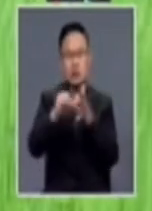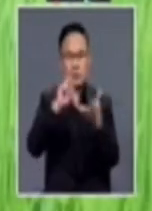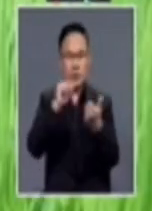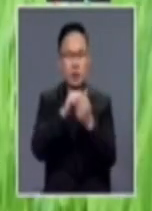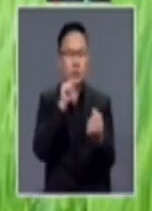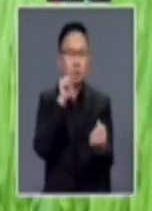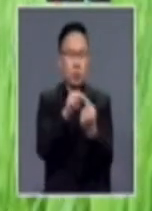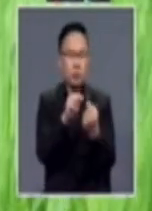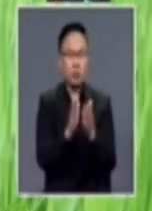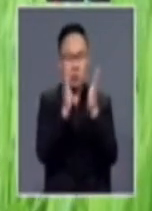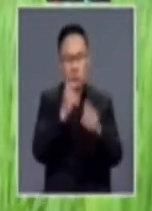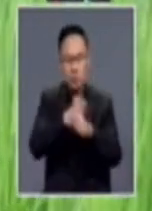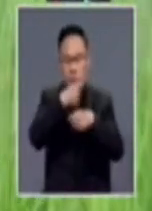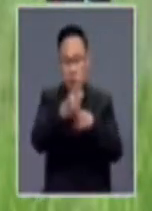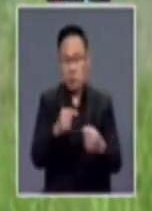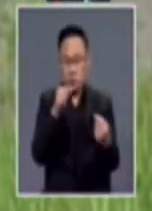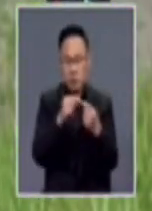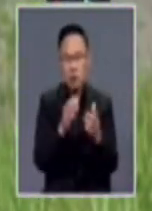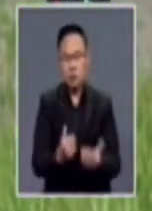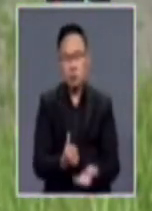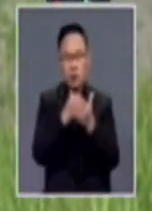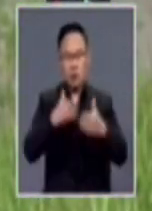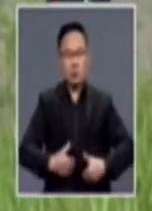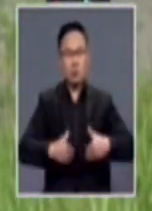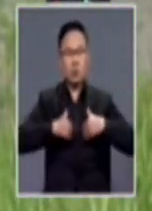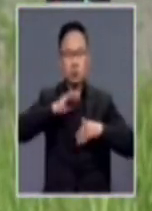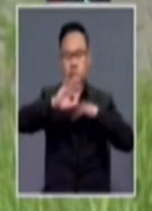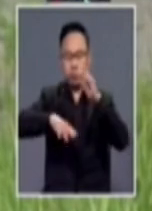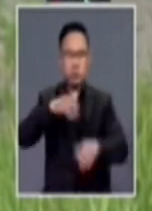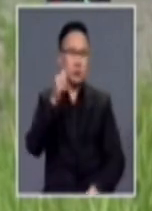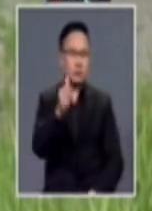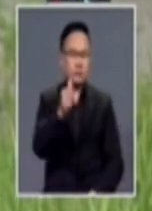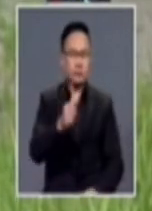หาให้กับเกษตรกรโดยตรงได้มีคุณภาพชีวิตที่ดีอย่างยั่งยืน